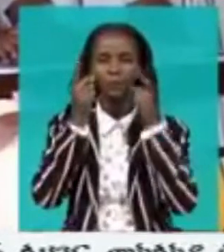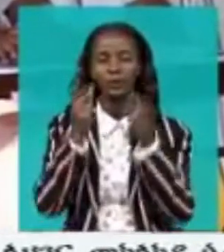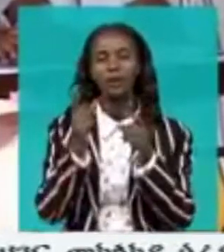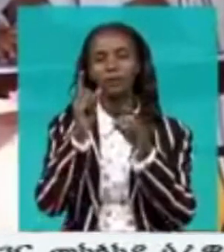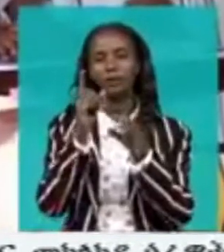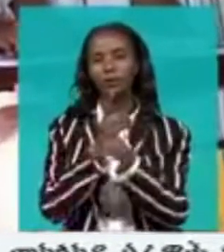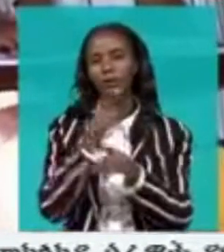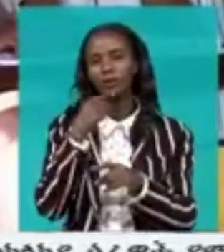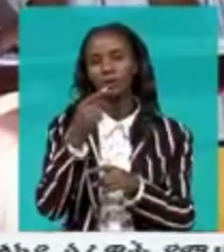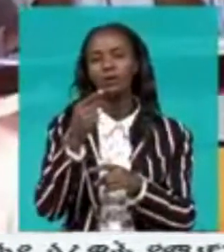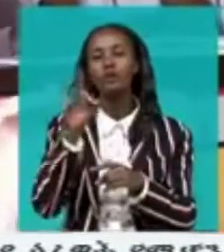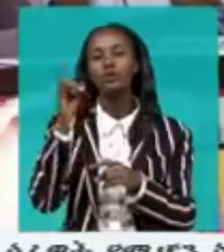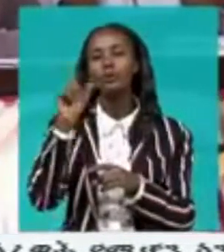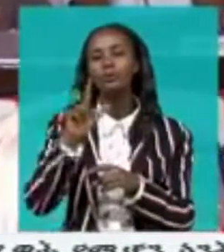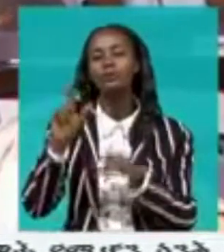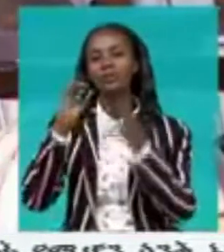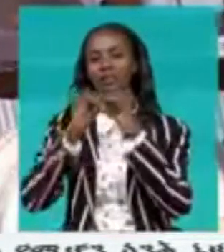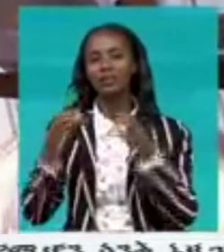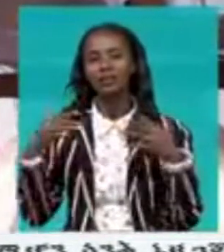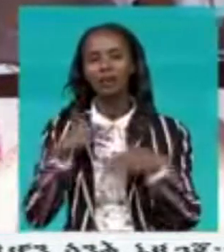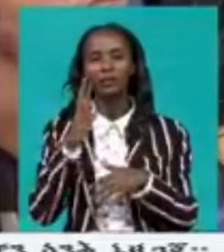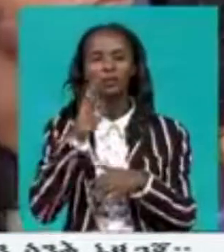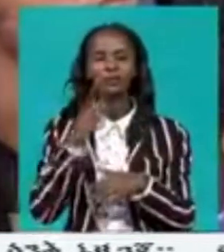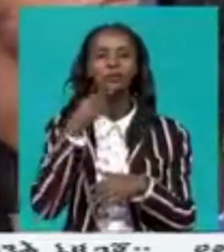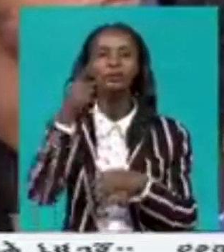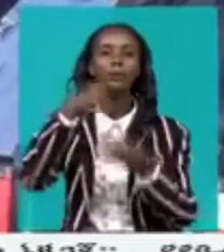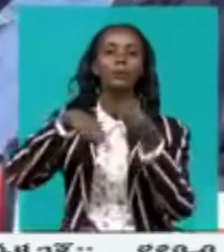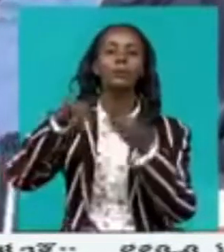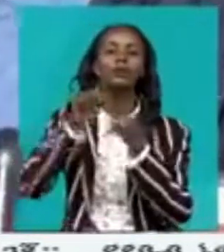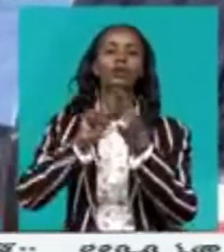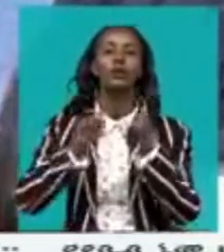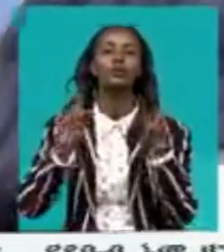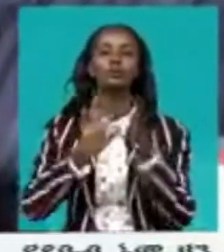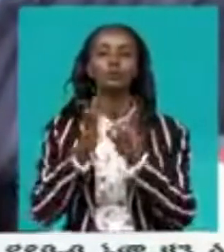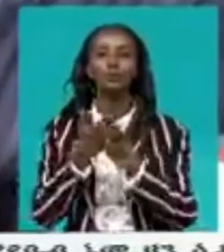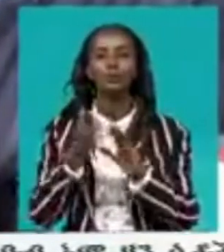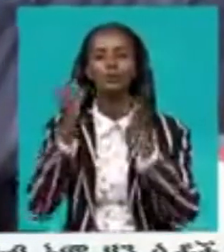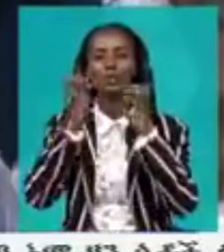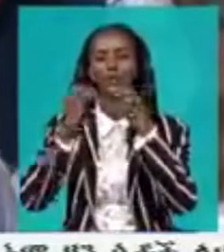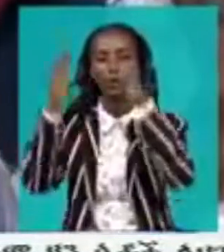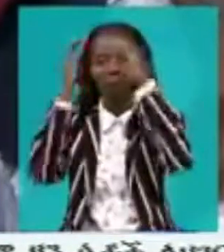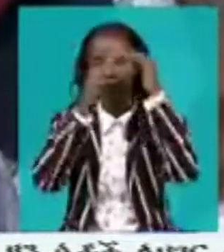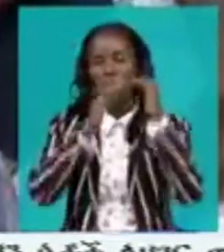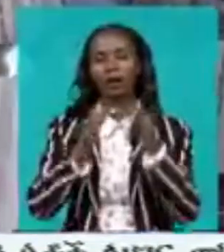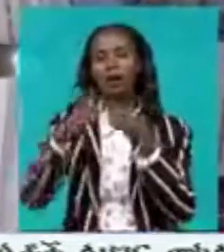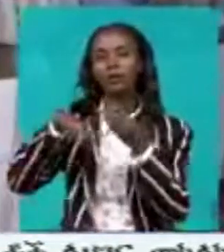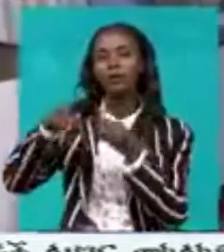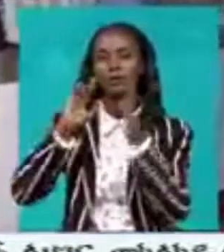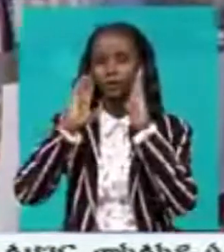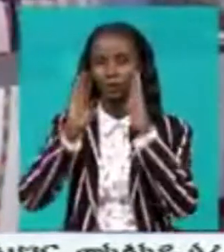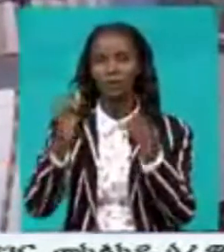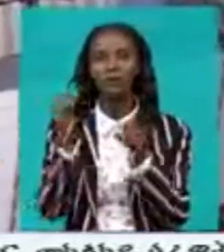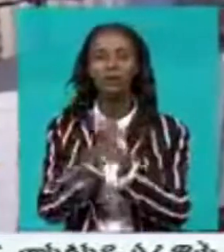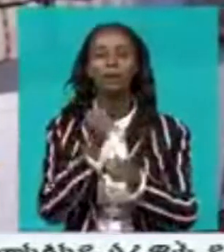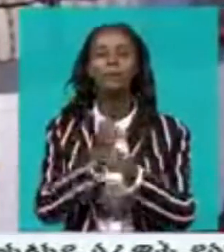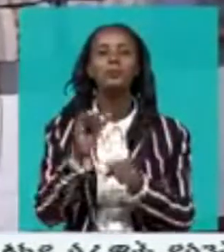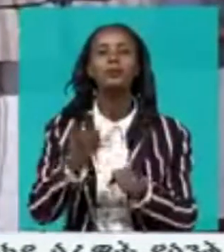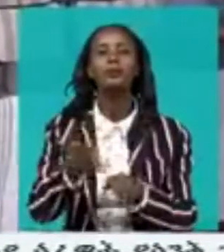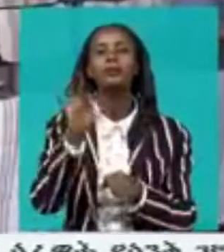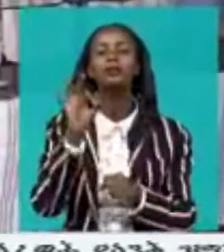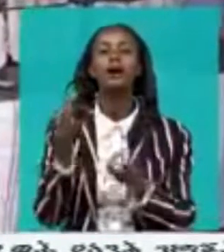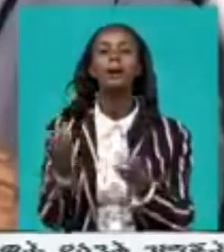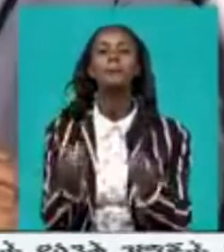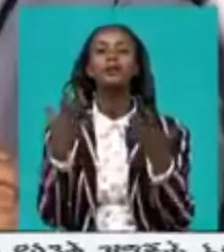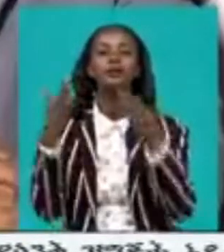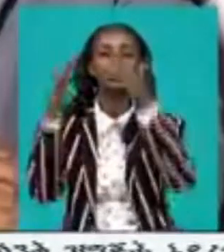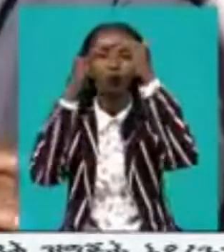ተፈጥሯል ነው ያሉት። በዞኑ የጸጥታ ስጋት ናቸው የተባሉ አካባቢዎችን የተለዩ ሲሆን የጸጥታ መዋቅሩ በየአካባቢው በትኩረት እየሰራበት እንደሚገኝና